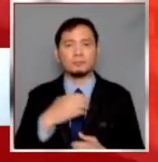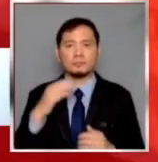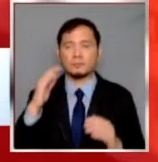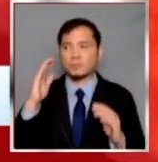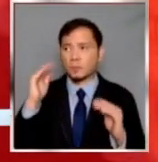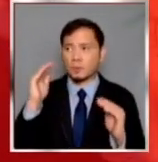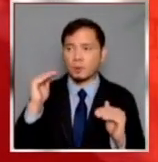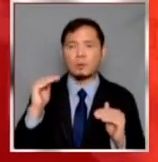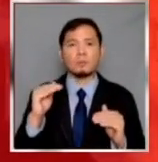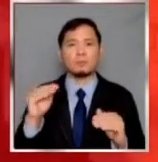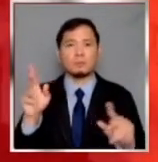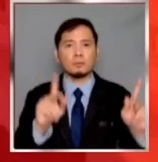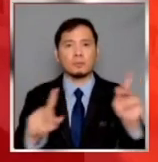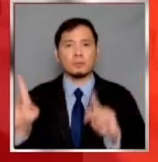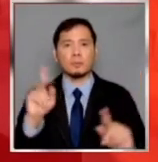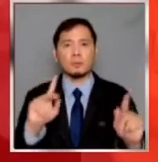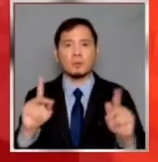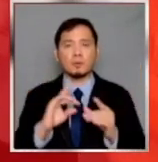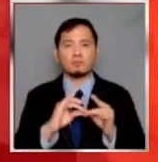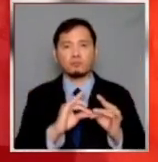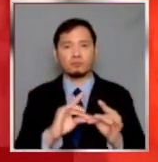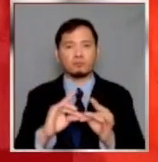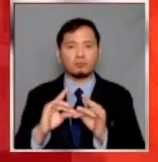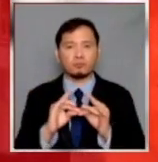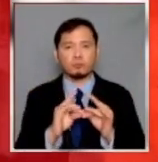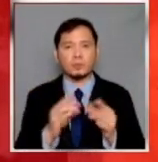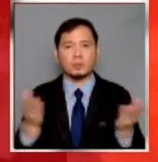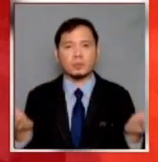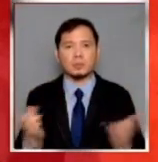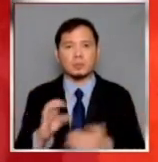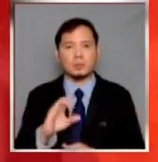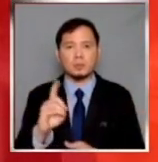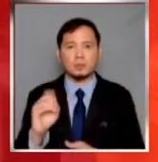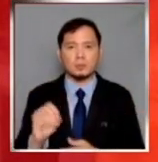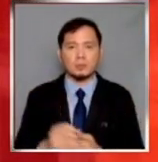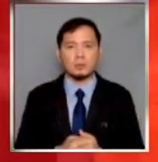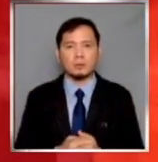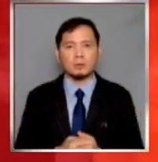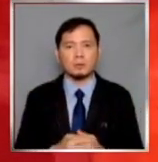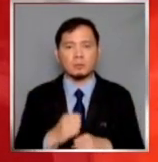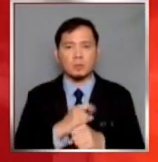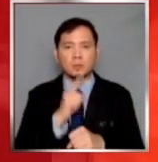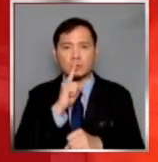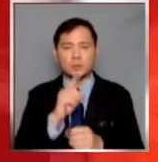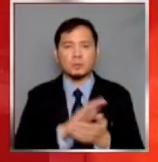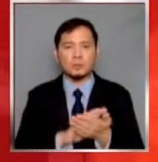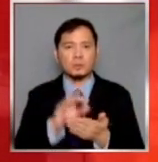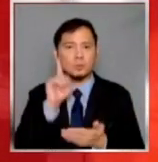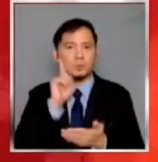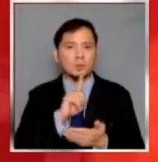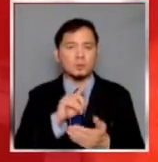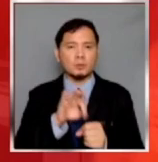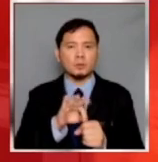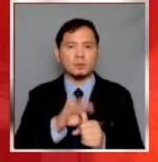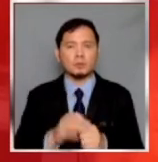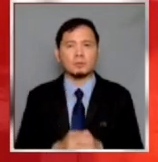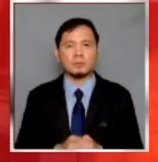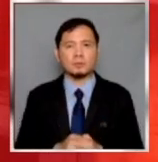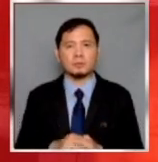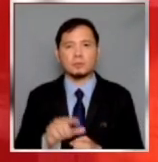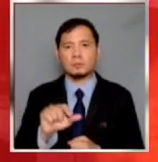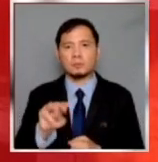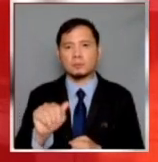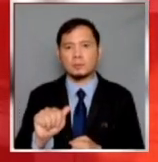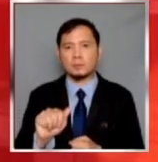Mindanao, Cyril Chavez para sa eleksyon 2022, dapat totoo. Cyril, sa ibang mga